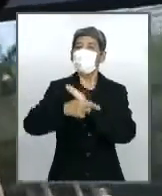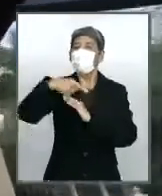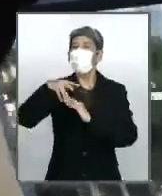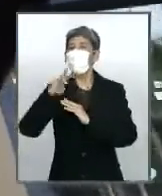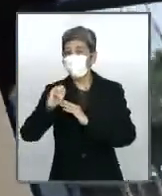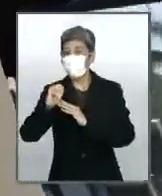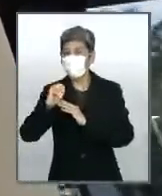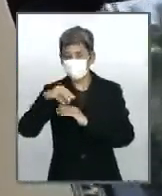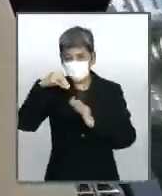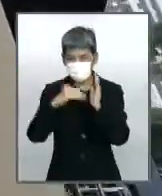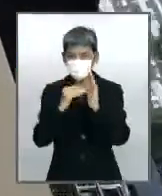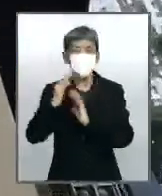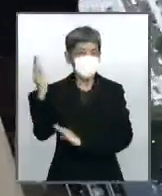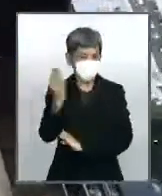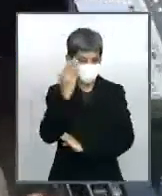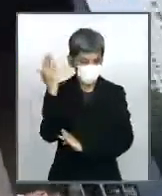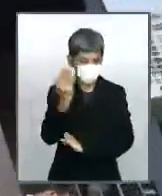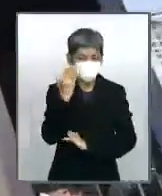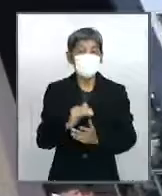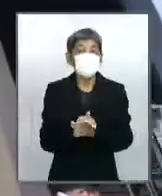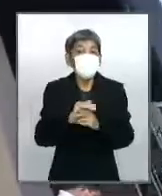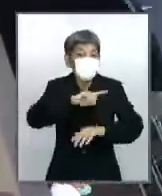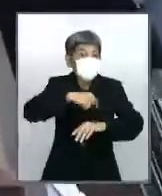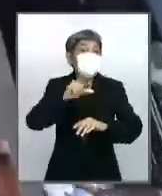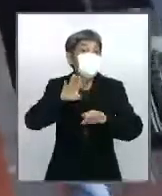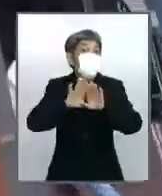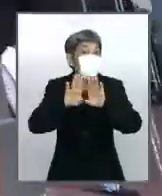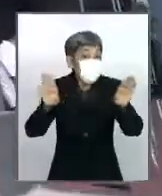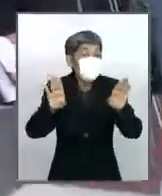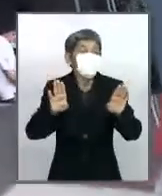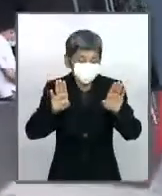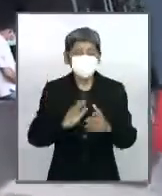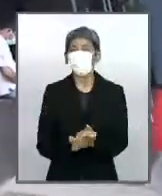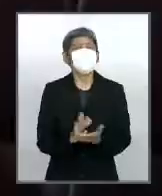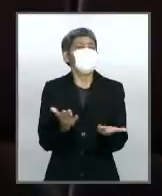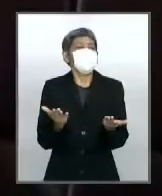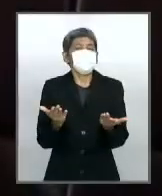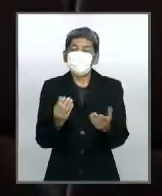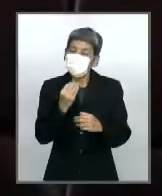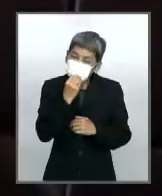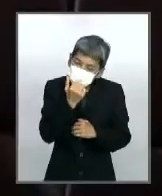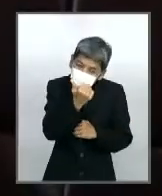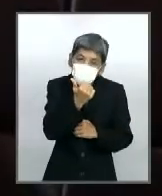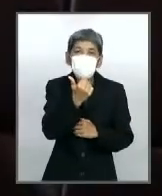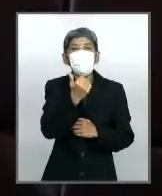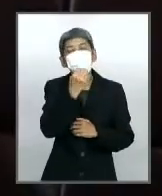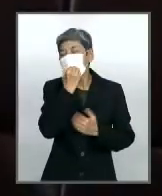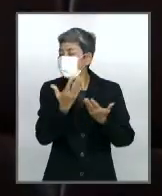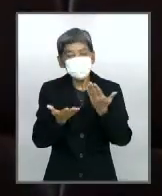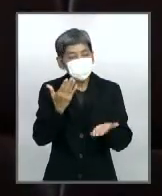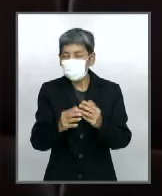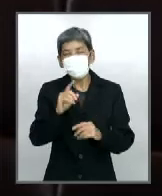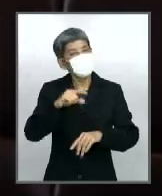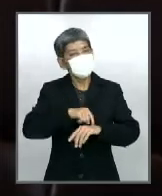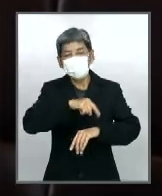พูแมนกรุงเทพจีถนนสีลมนะครับก็เปิด24ชั่วโมงเลยตอนนี้ ไม่ว่าจะแบบมาทาน breakfast อย่างเงี้ย